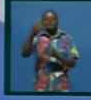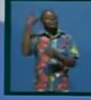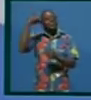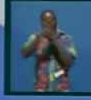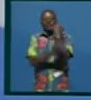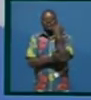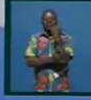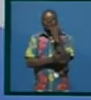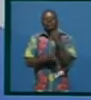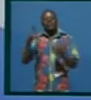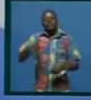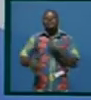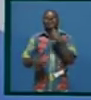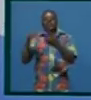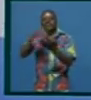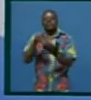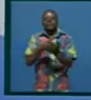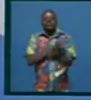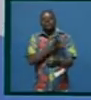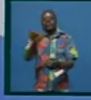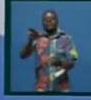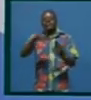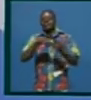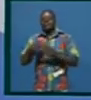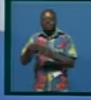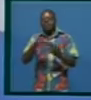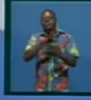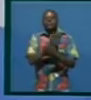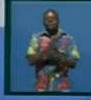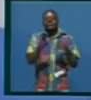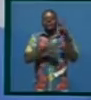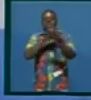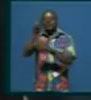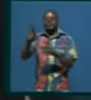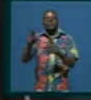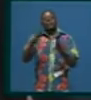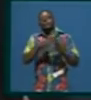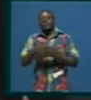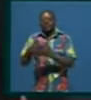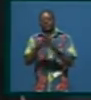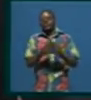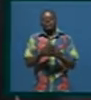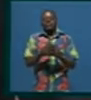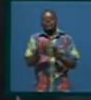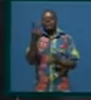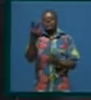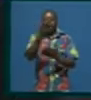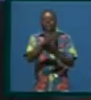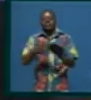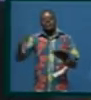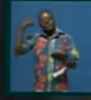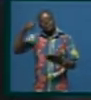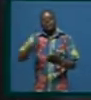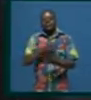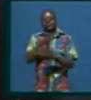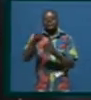souci de voir renforcer les relations entre le peuple burkinabé et le peuple américain. Les deux parties ont ainsi évité les questions